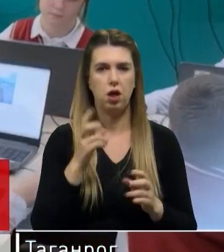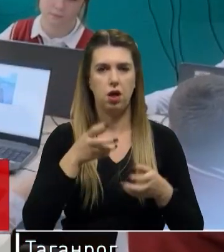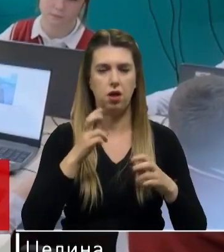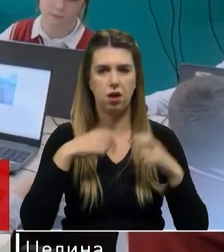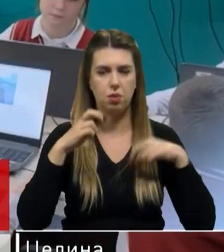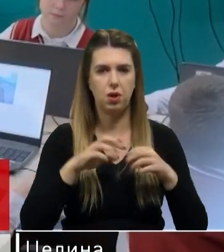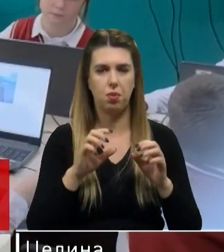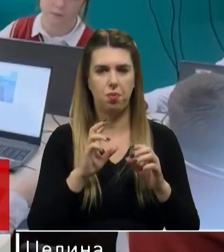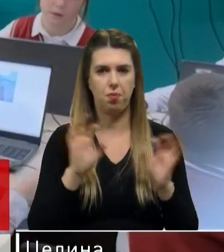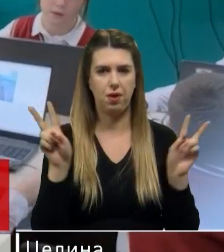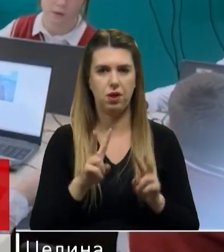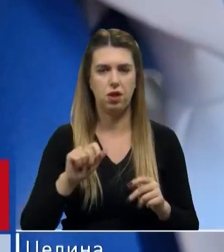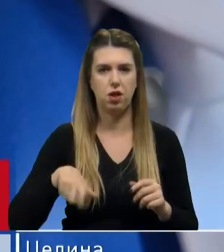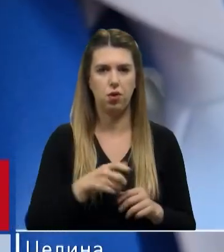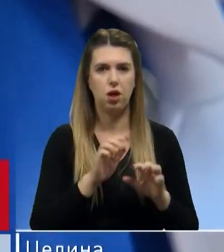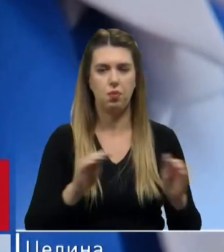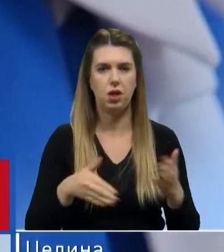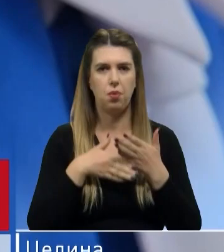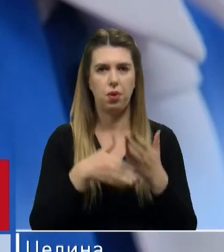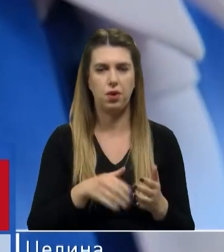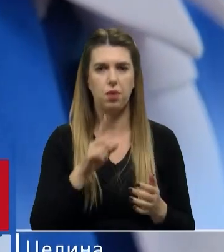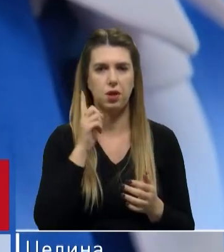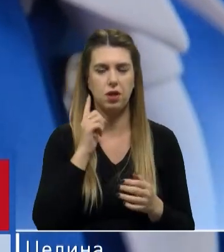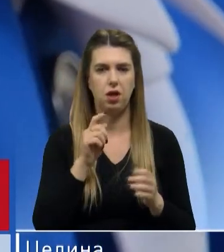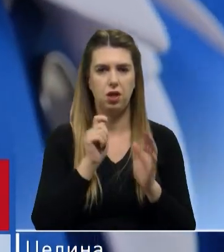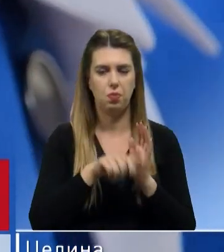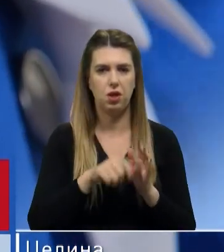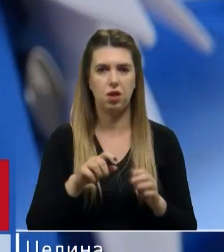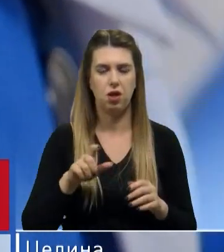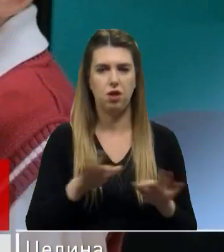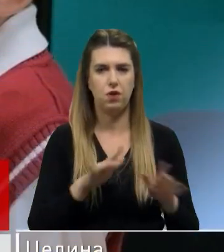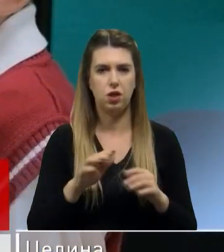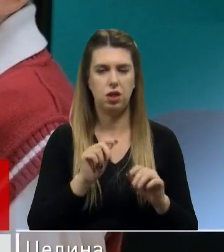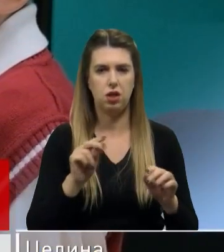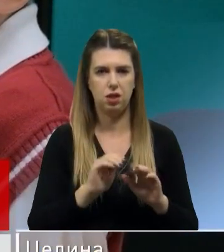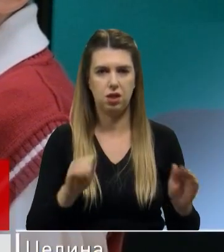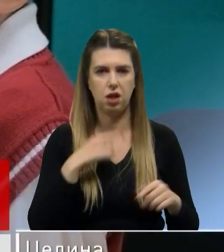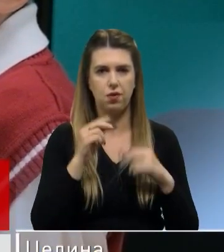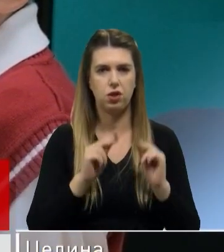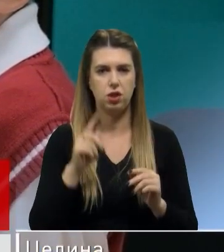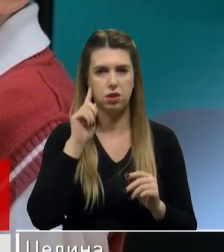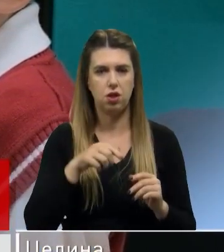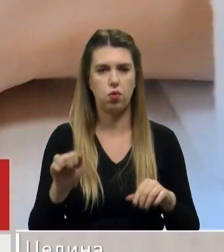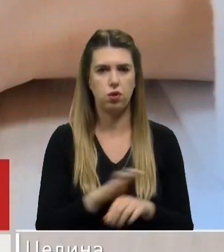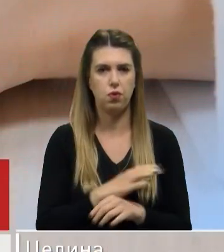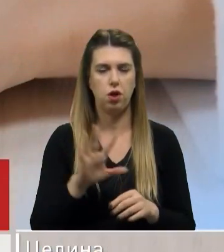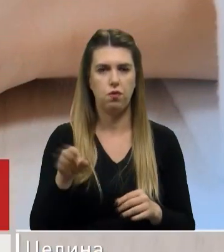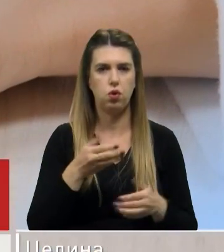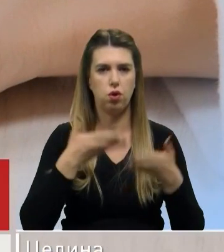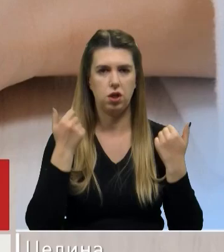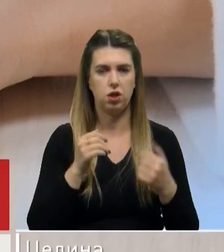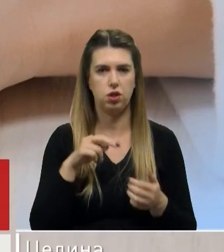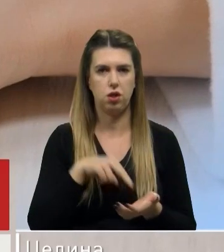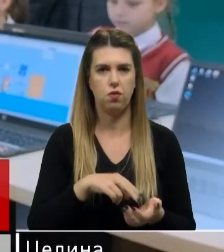Разобраться с правилами поведения на дороге ребятам помогают юные инспекторы движения. Дети признаются, так знания усваиваются гораздо